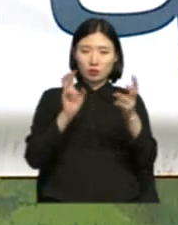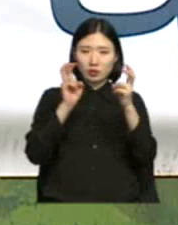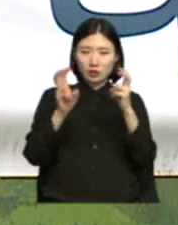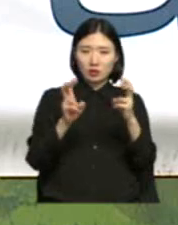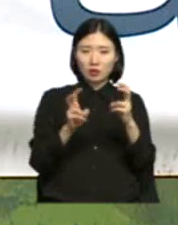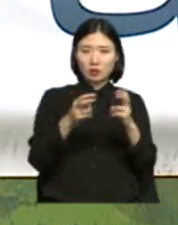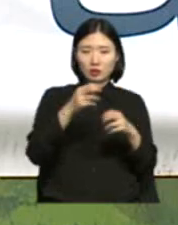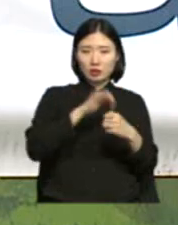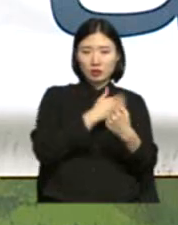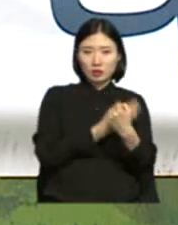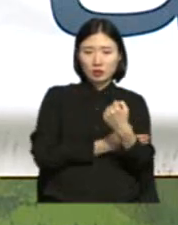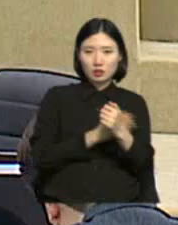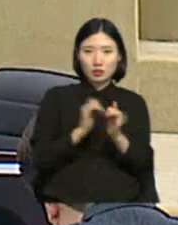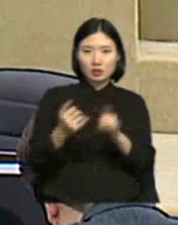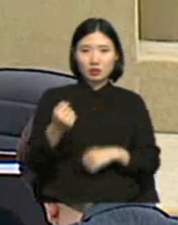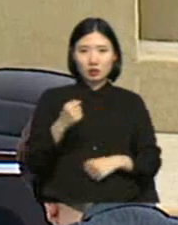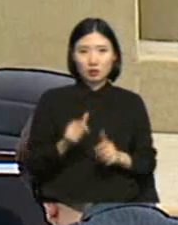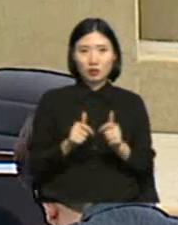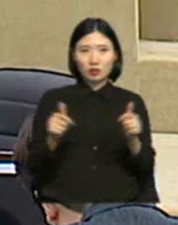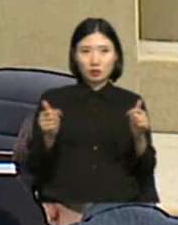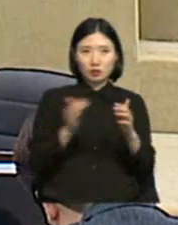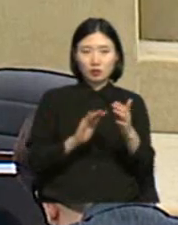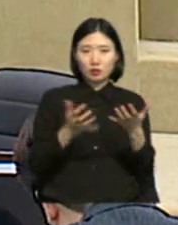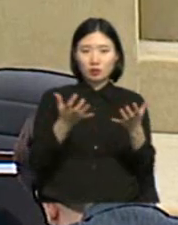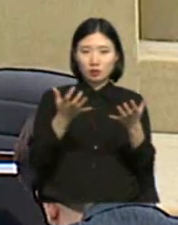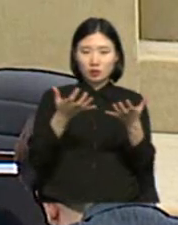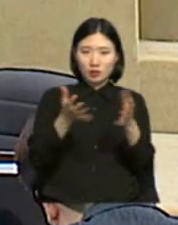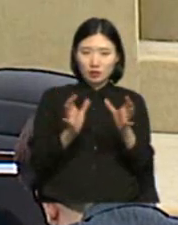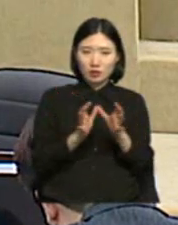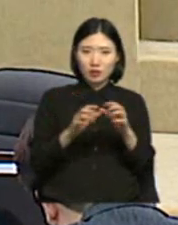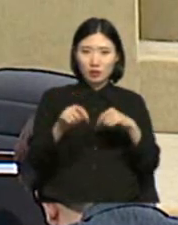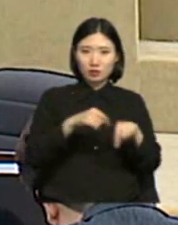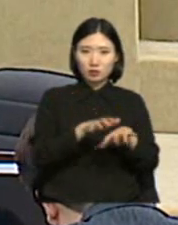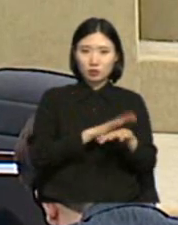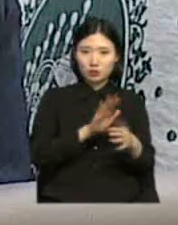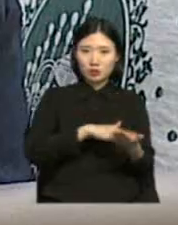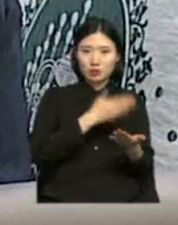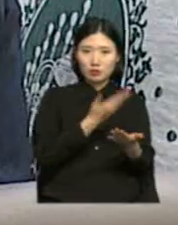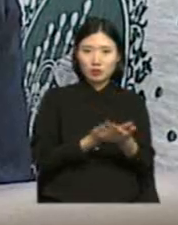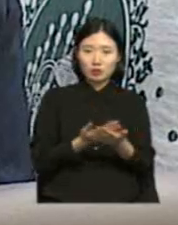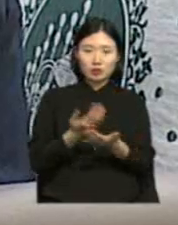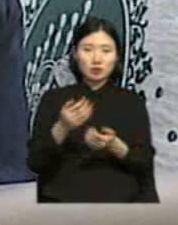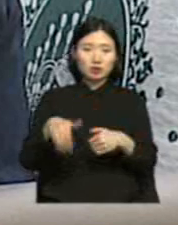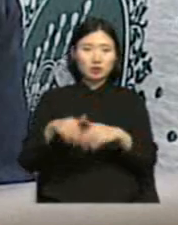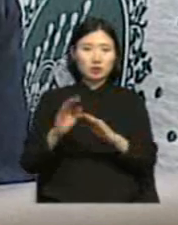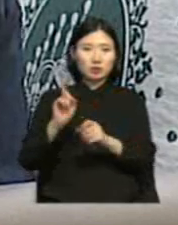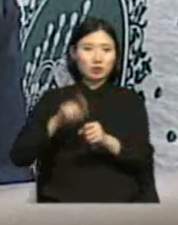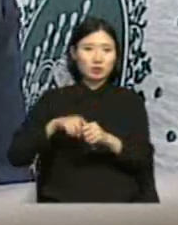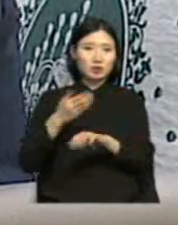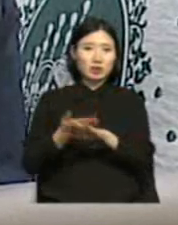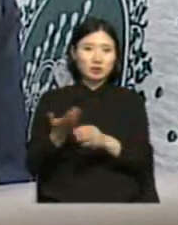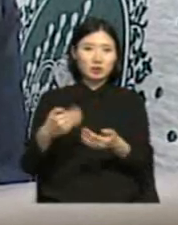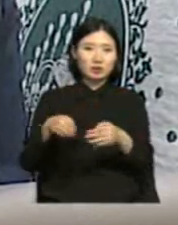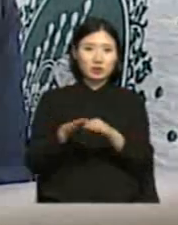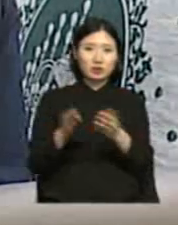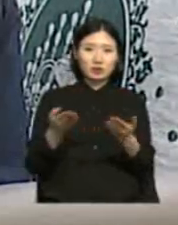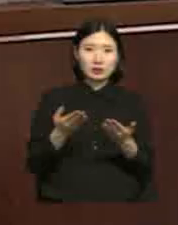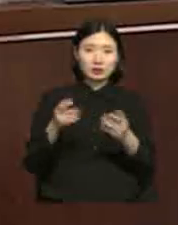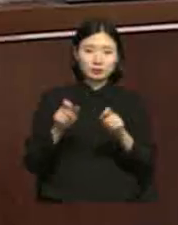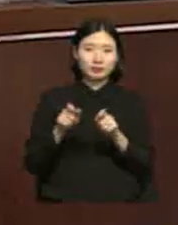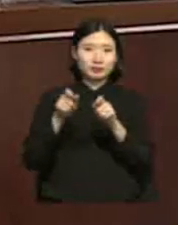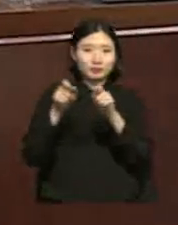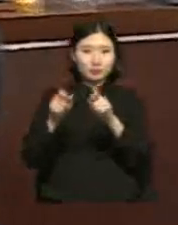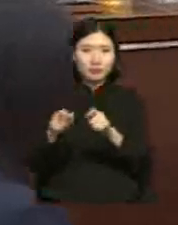인력 확대로 추진되는데 공단이 행정조직 개편과 설립 목적이 다른 기관의 업무 이관,